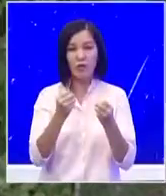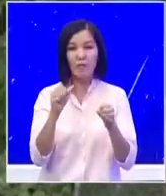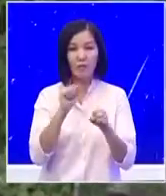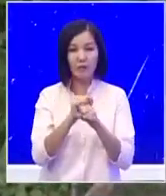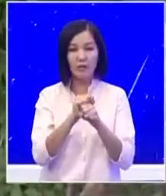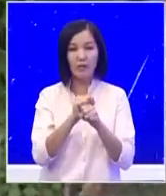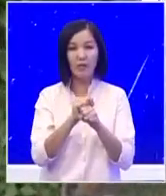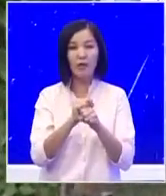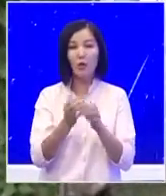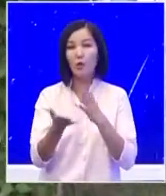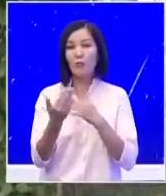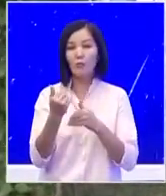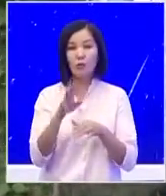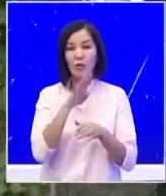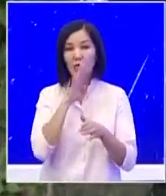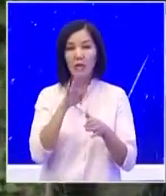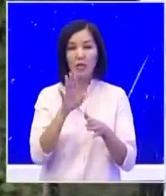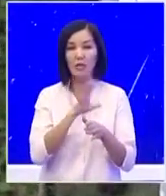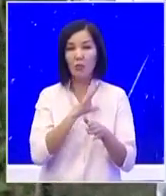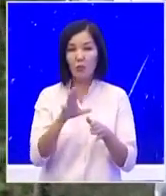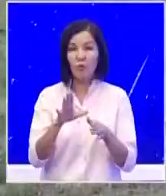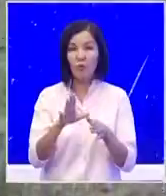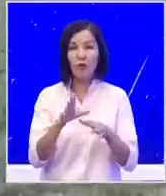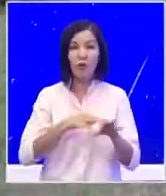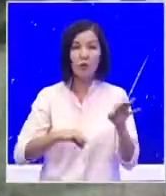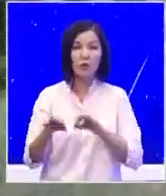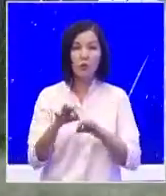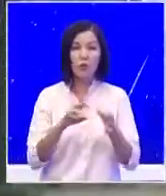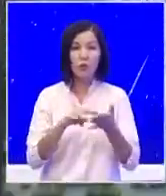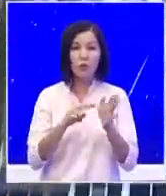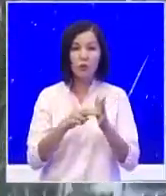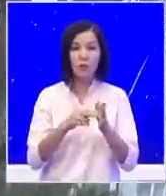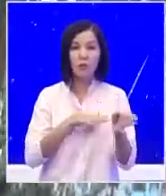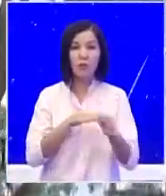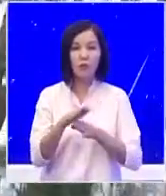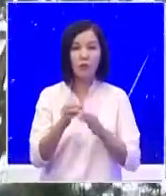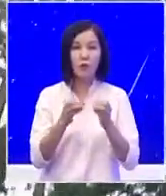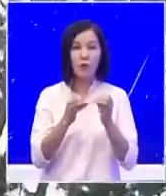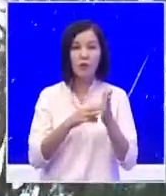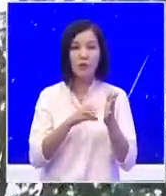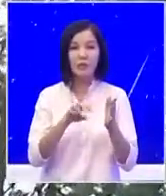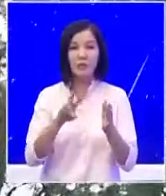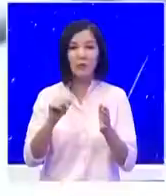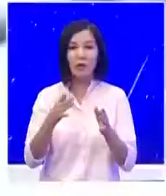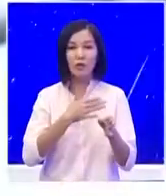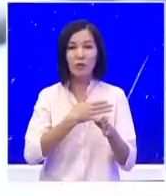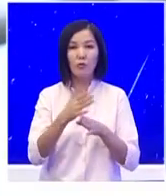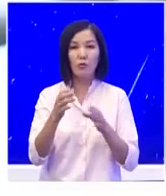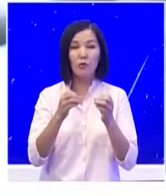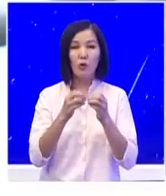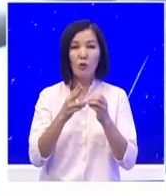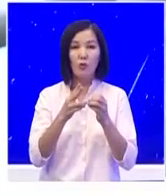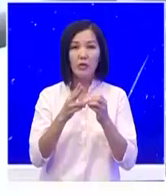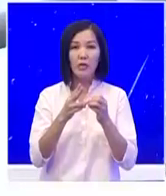бұрын-соңды текеліде болмаған. Жоба жұмыспен қамтудың жол картасымен қолға алынды. 18 миллион теңге бөлініп, 12 текелілік